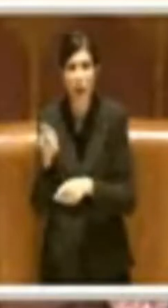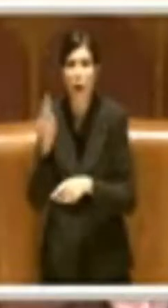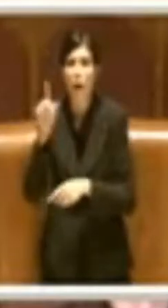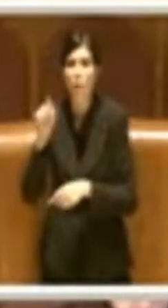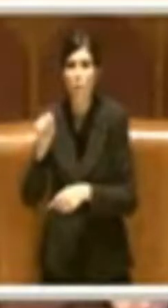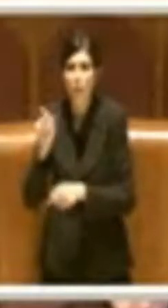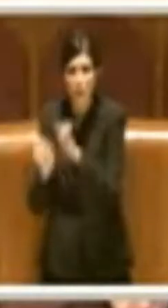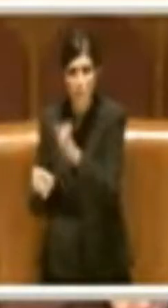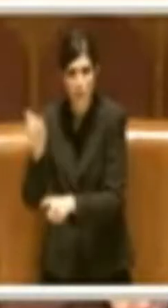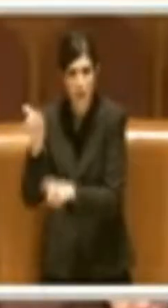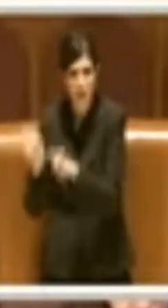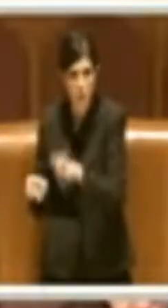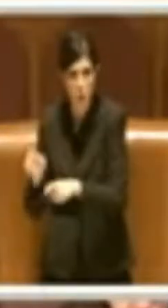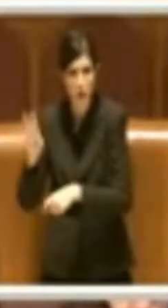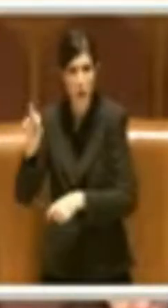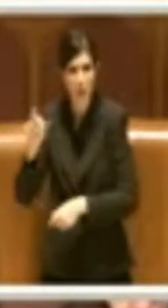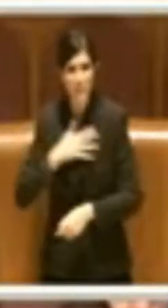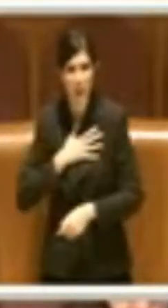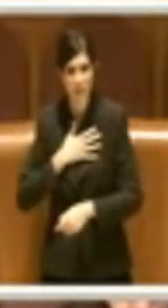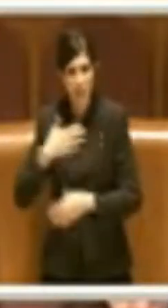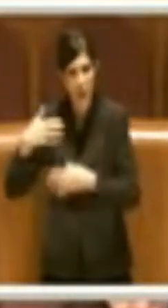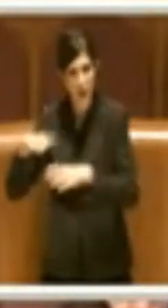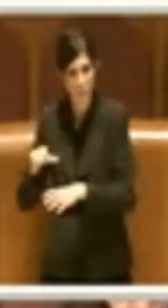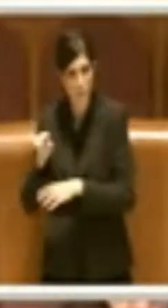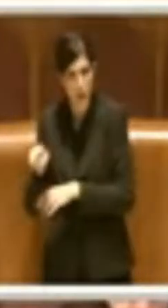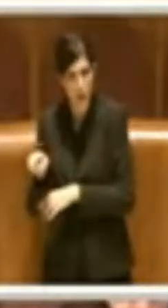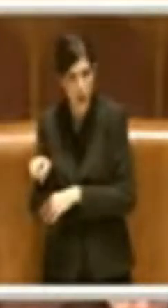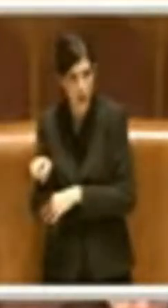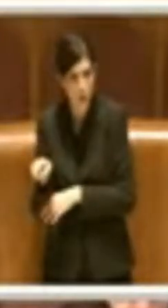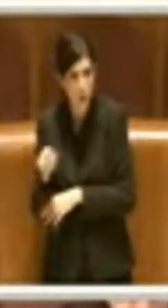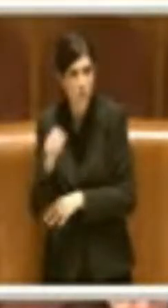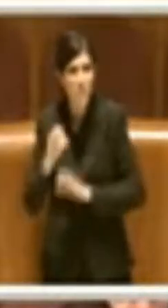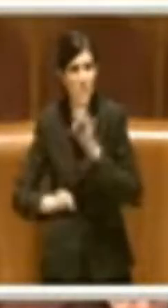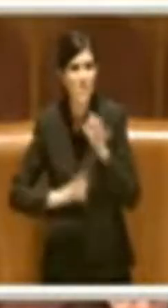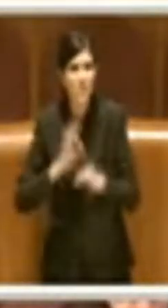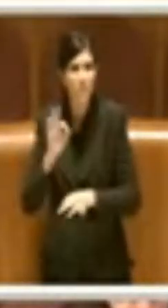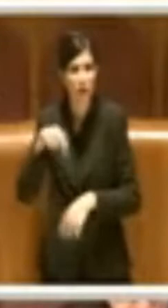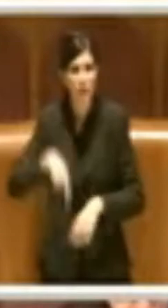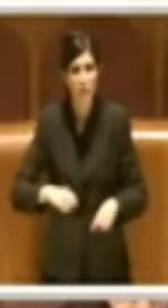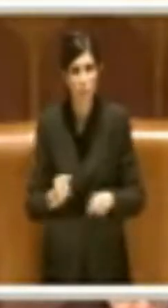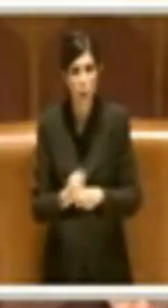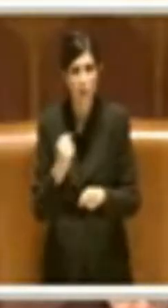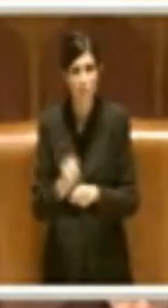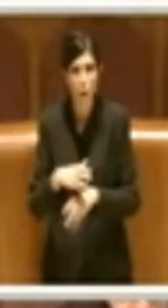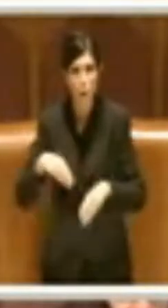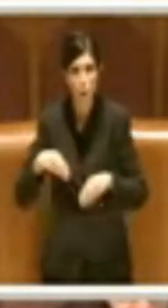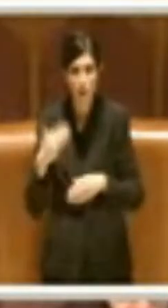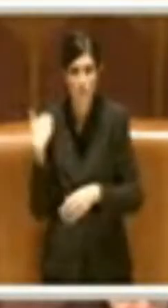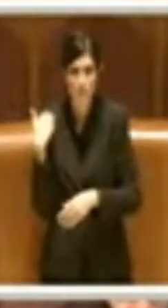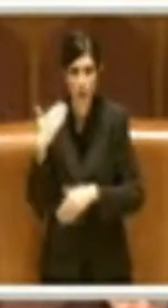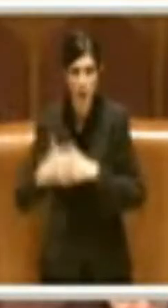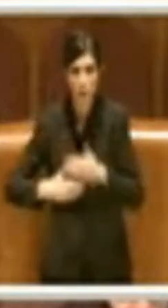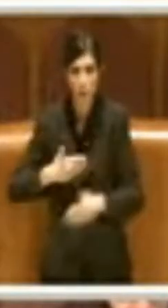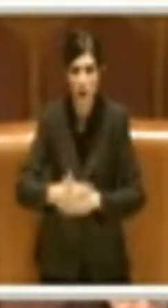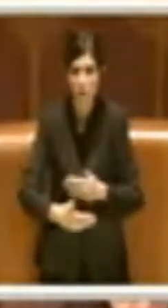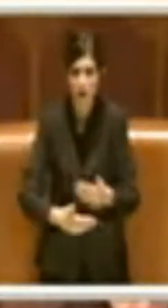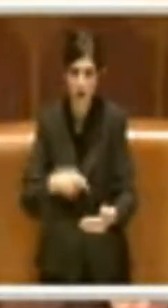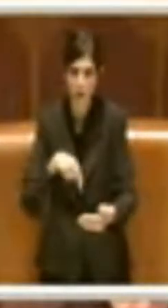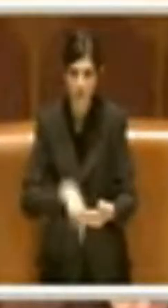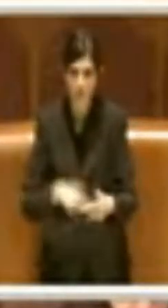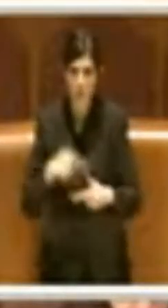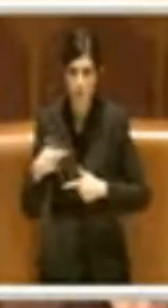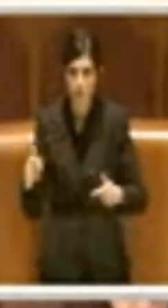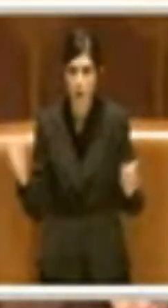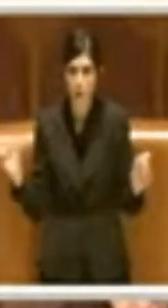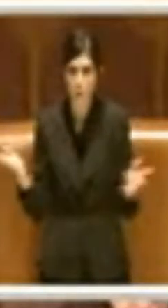che significa che è arrivato il momento di continuare il lavoro iniziato e di continuare a rendere più